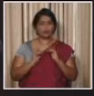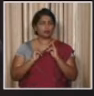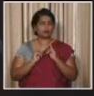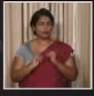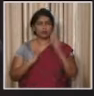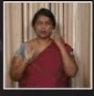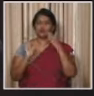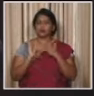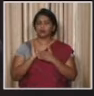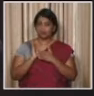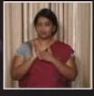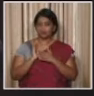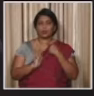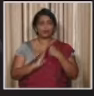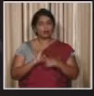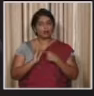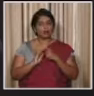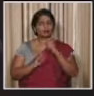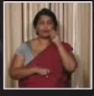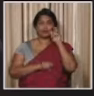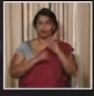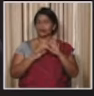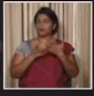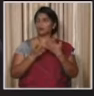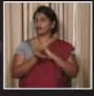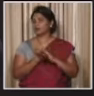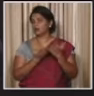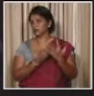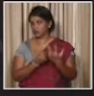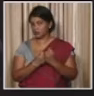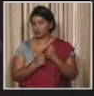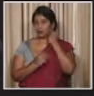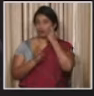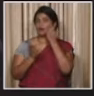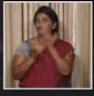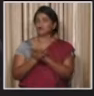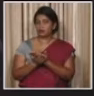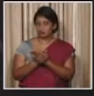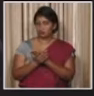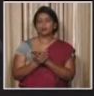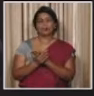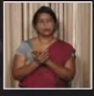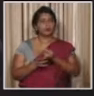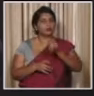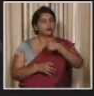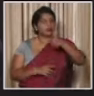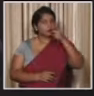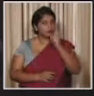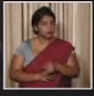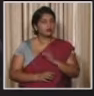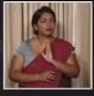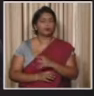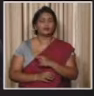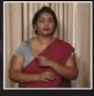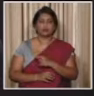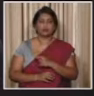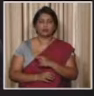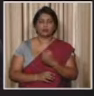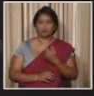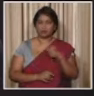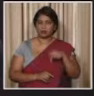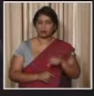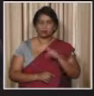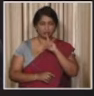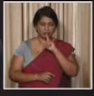සැලකිල්ලටගෙන රටේ පොදුජනයායින් මුදවා ගැනීමට අවශ්‍ය යෝජනා සම්මත කරගත යුතු බවට